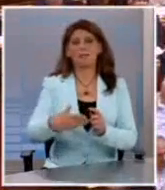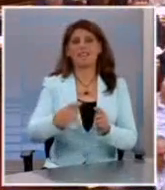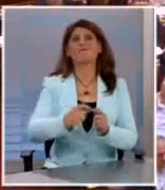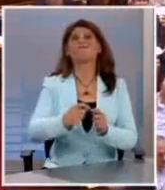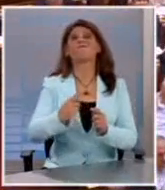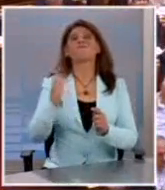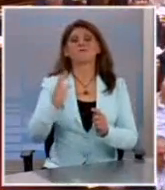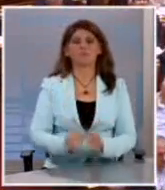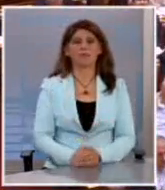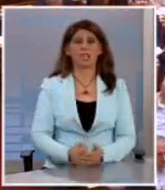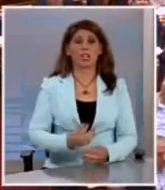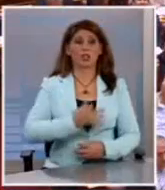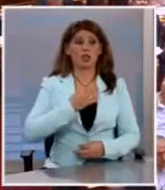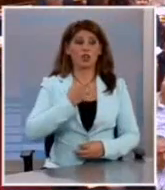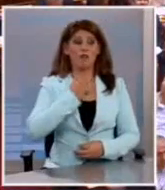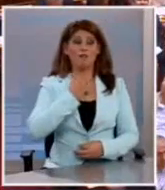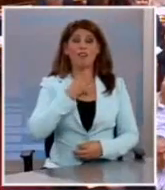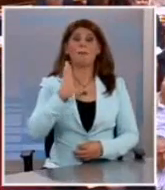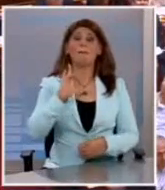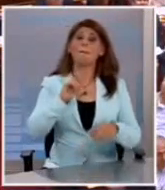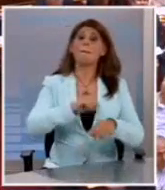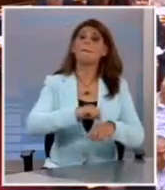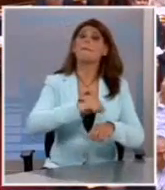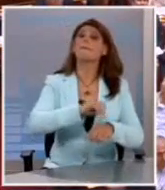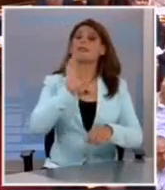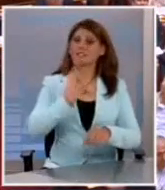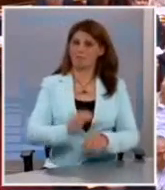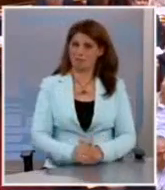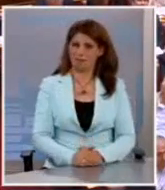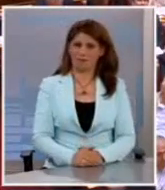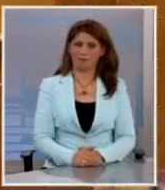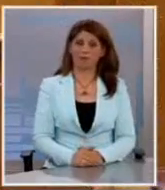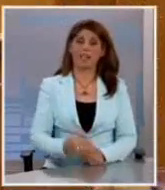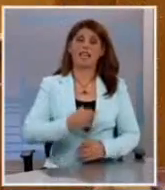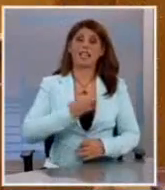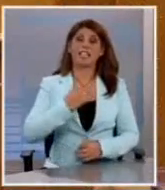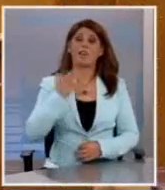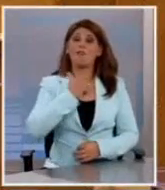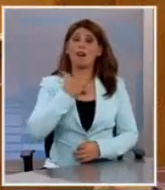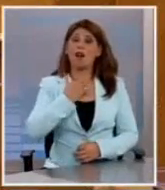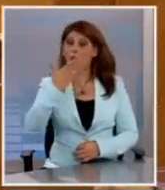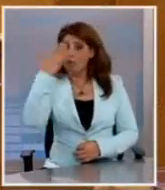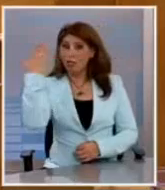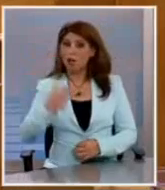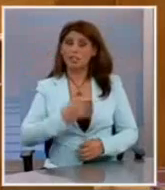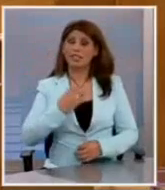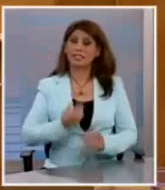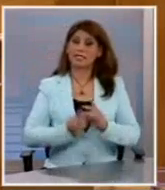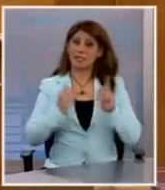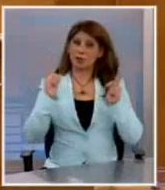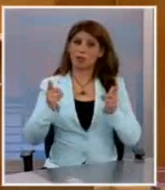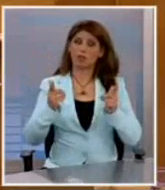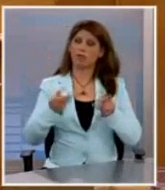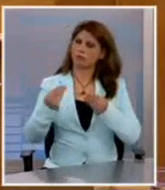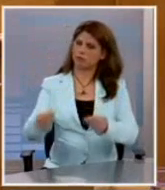Παρακαλώ, τον κύριο Βενιζέλο να μην τσιμπάτε. Ησυχία. Τον κύριο Βενιζέλο, λοιπόν, τον αθωώσατε, κύριε της Νέας Δημοκρατίας. Του